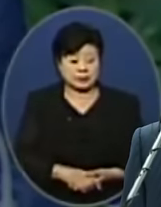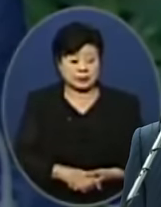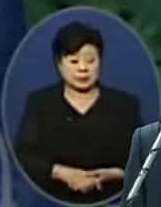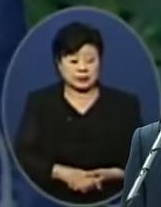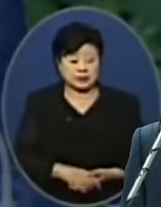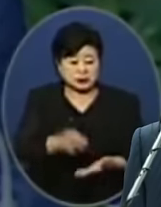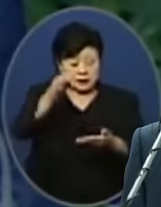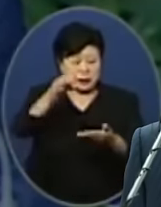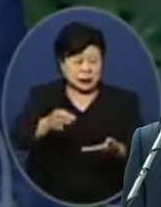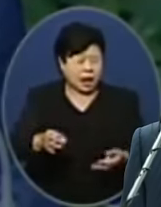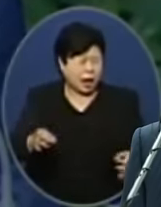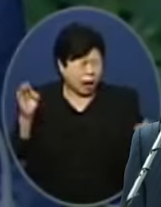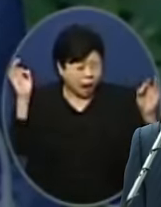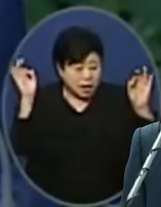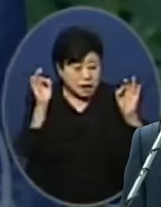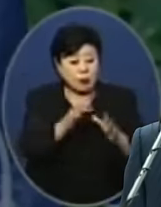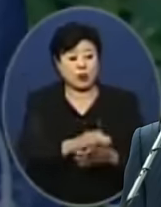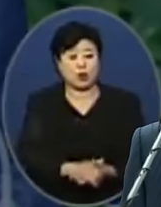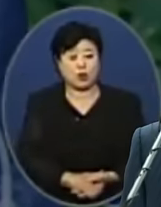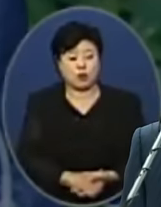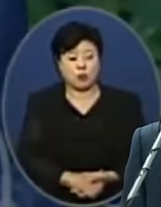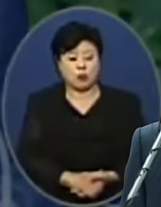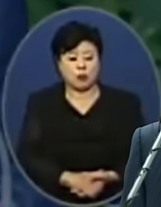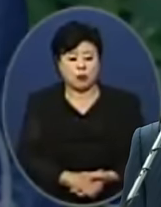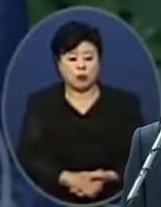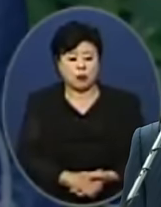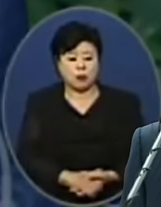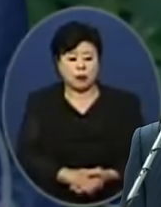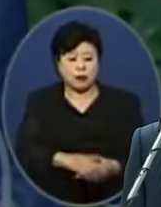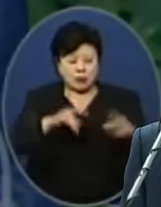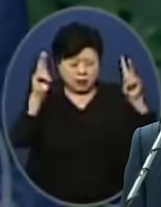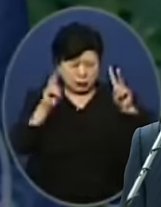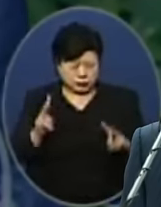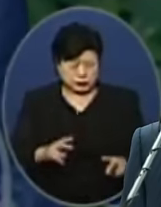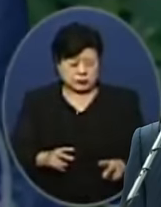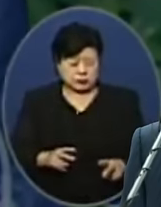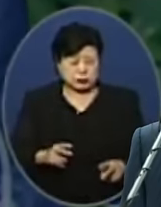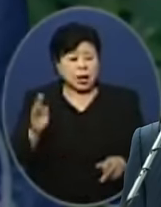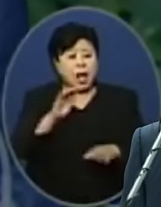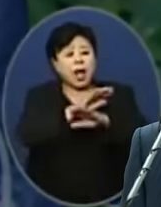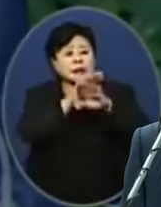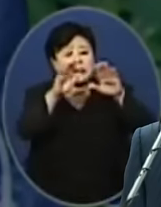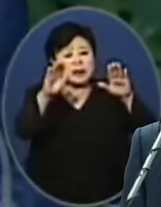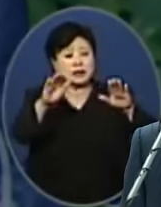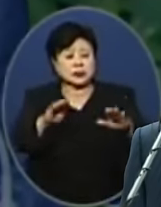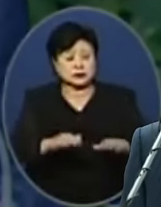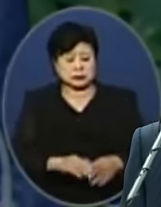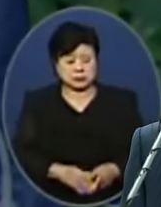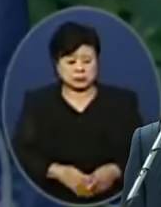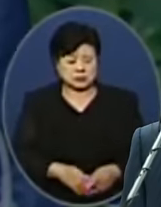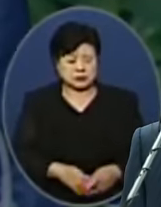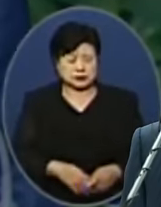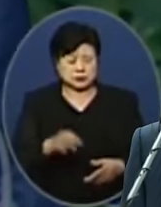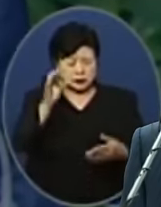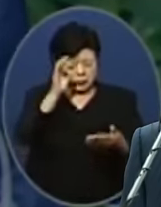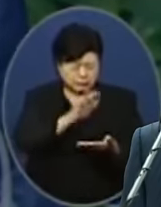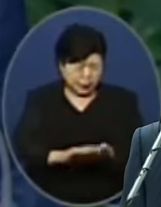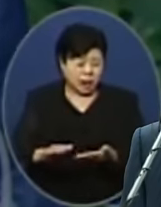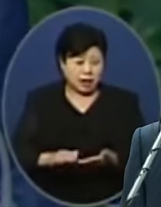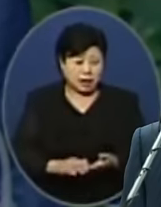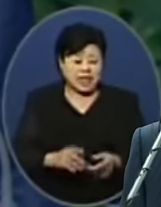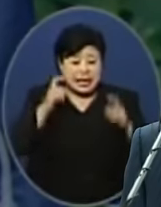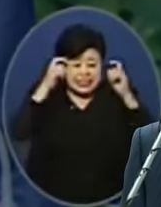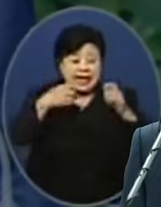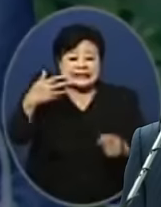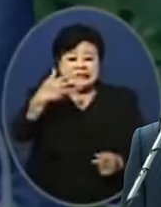그건 재산 다 잃어버렸습니다. 천재지변이 일어나서 재산 다 잃었는데 양이